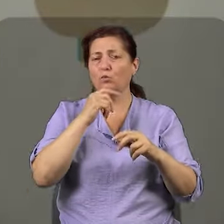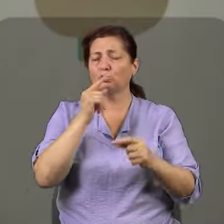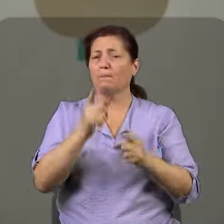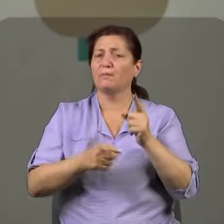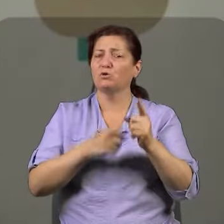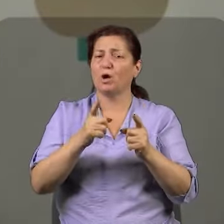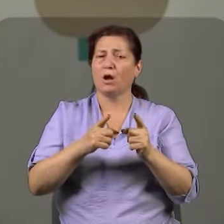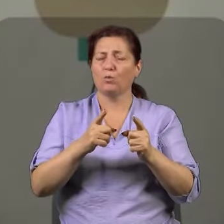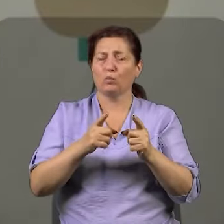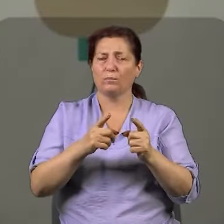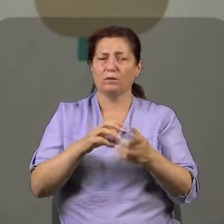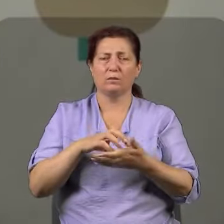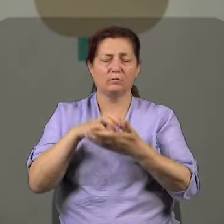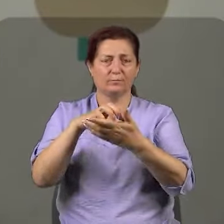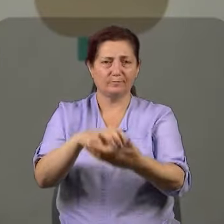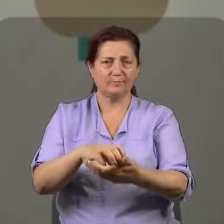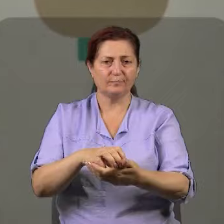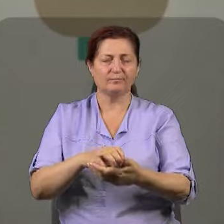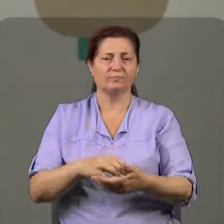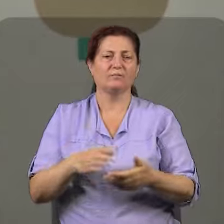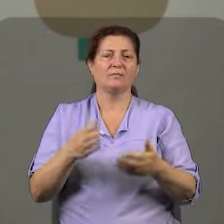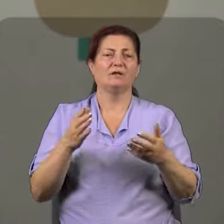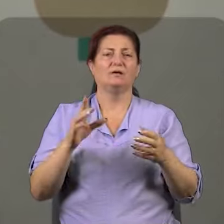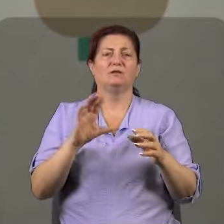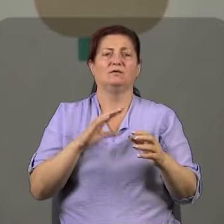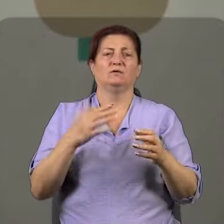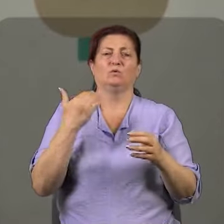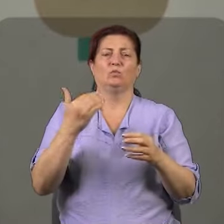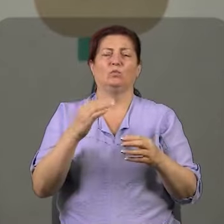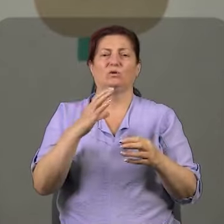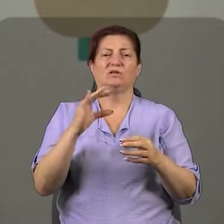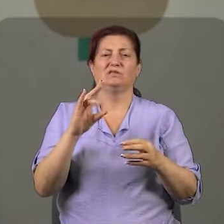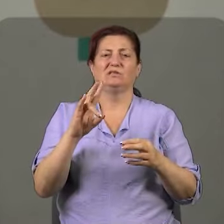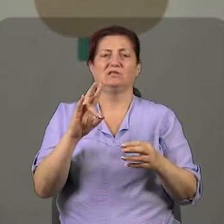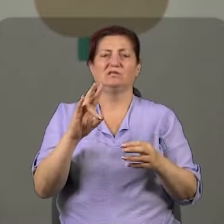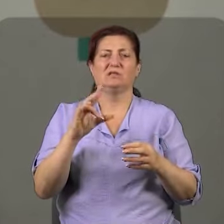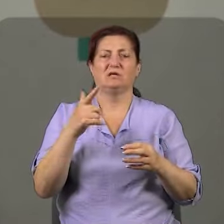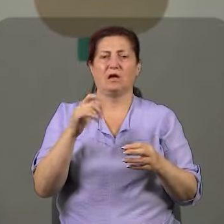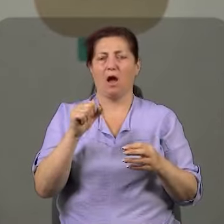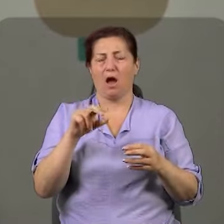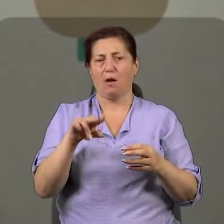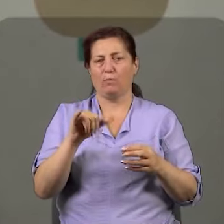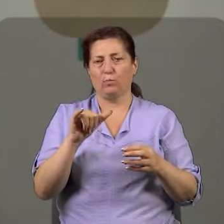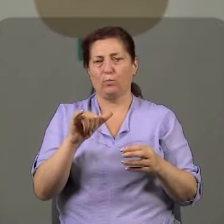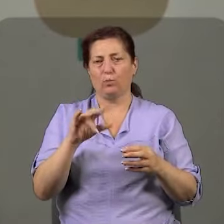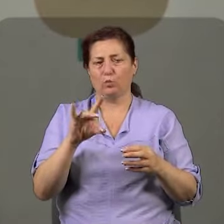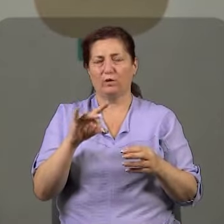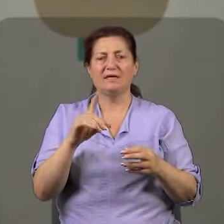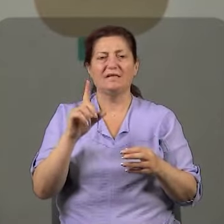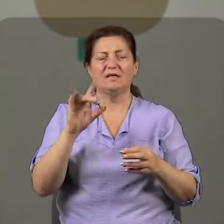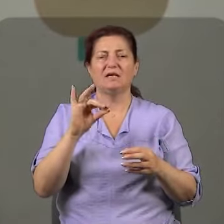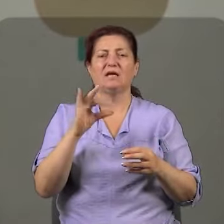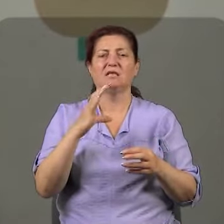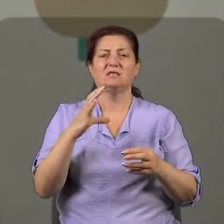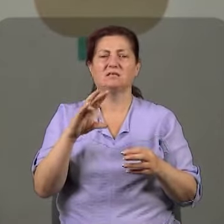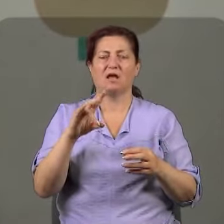վրա, իսկ ասենք այնպես երկրներ, ինչպես Սինգապուր, Իսրայել, այնտեղ որ գերակշիռ մեծամասնությունն է գնում